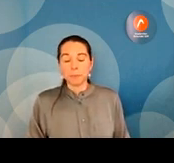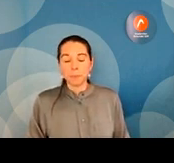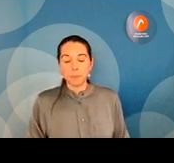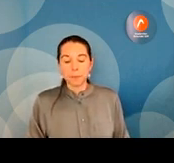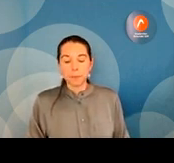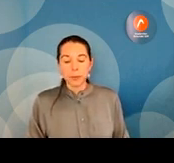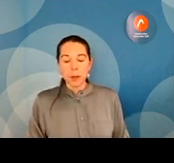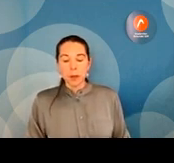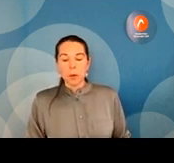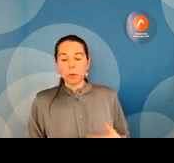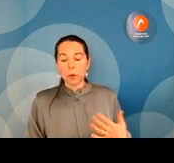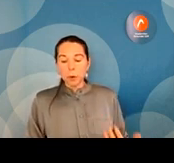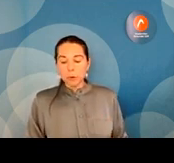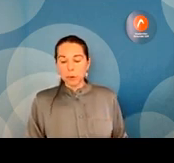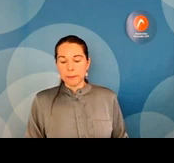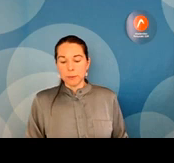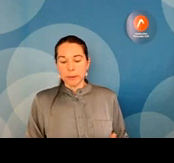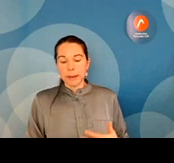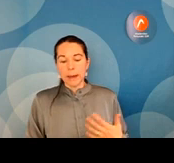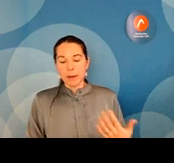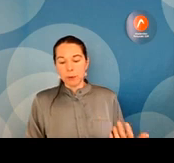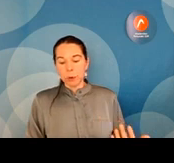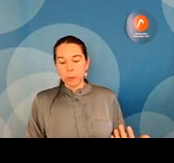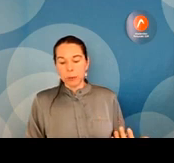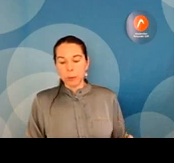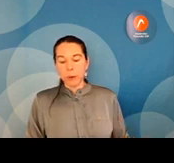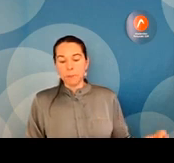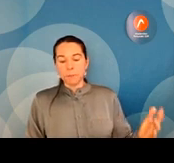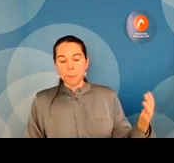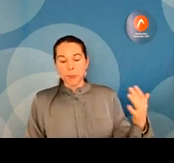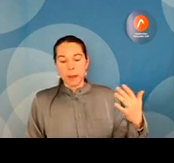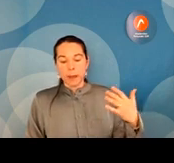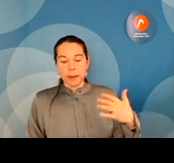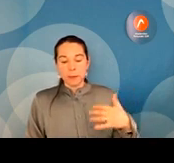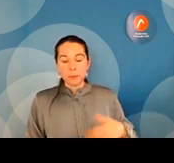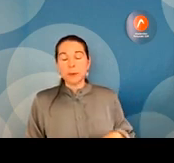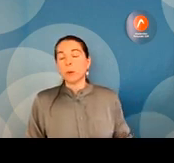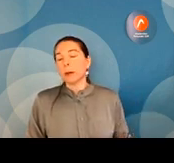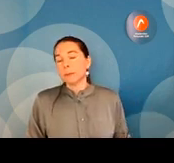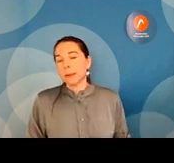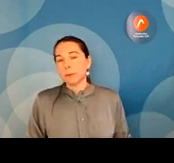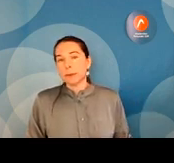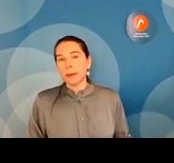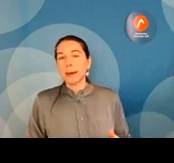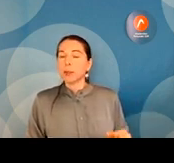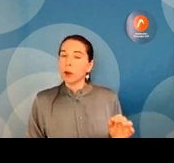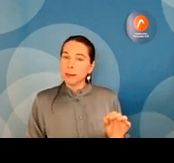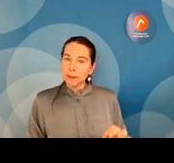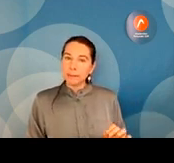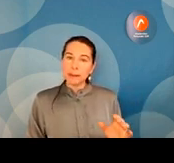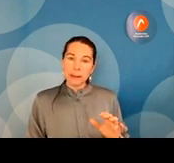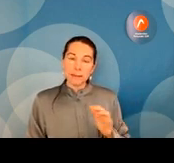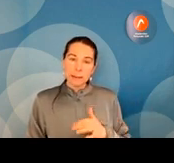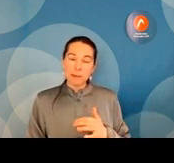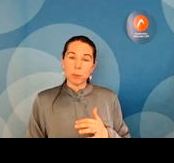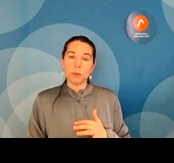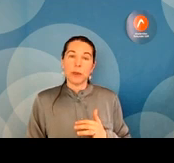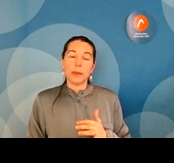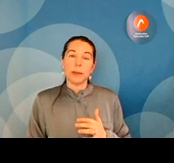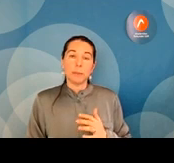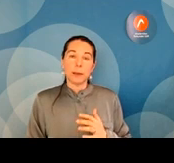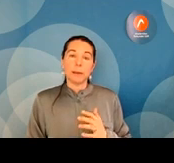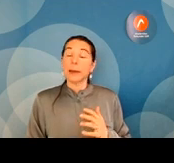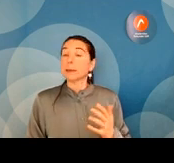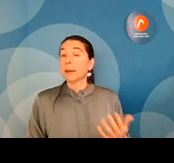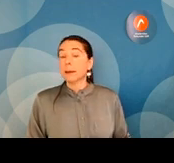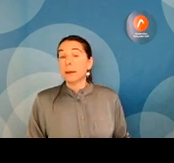beslut. Och det är också så att även om man då som seniorarbetskraft kanske tar lite längre tid på